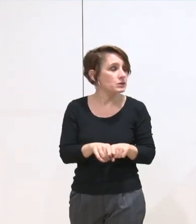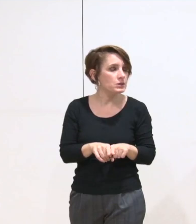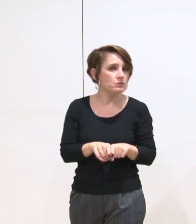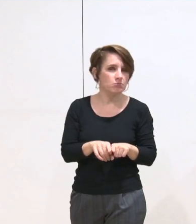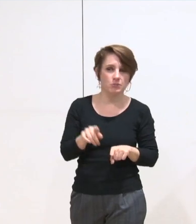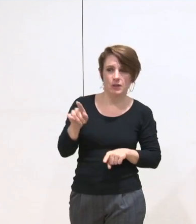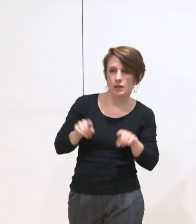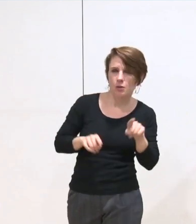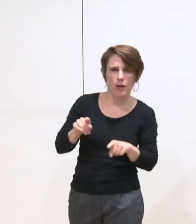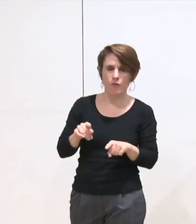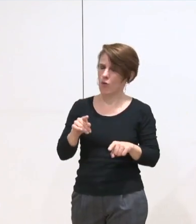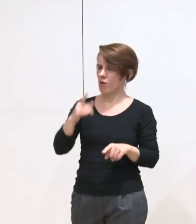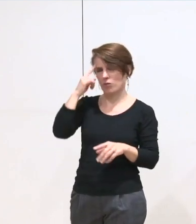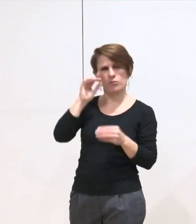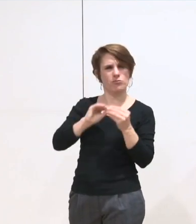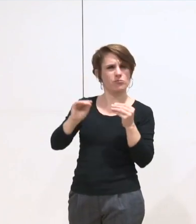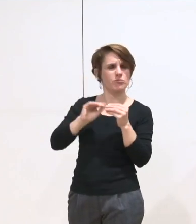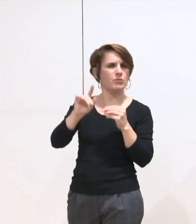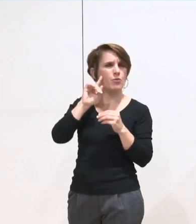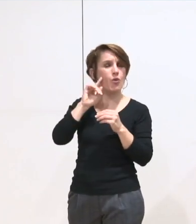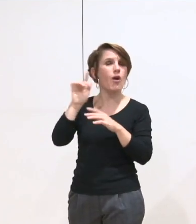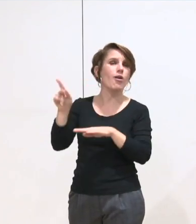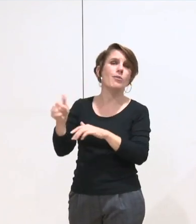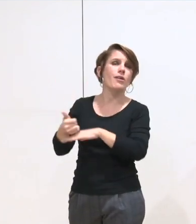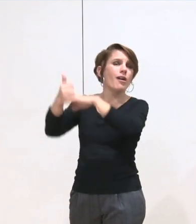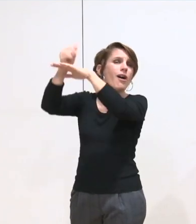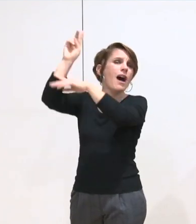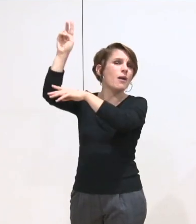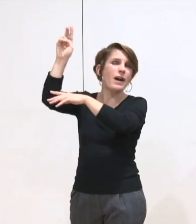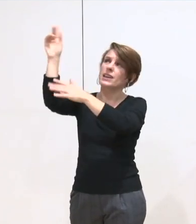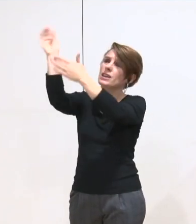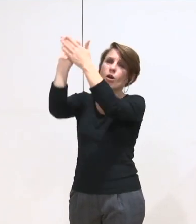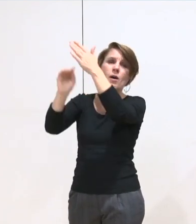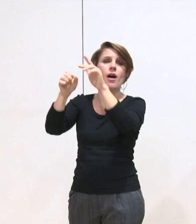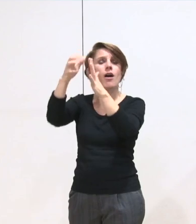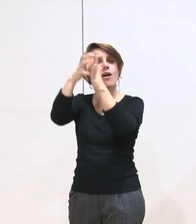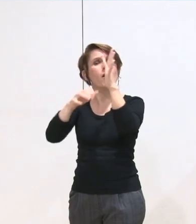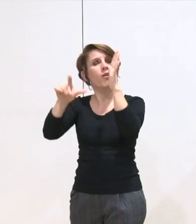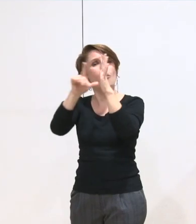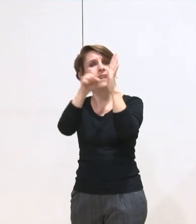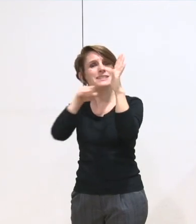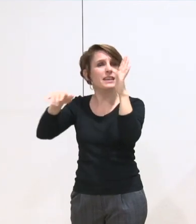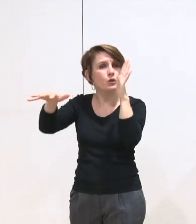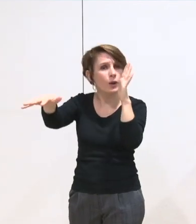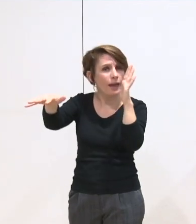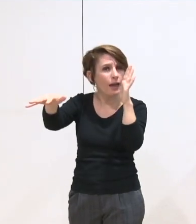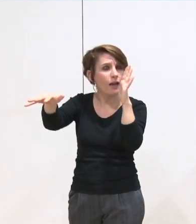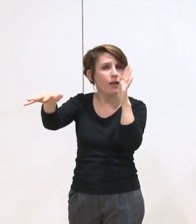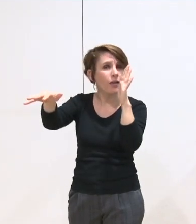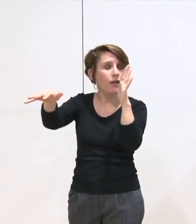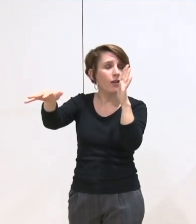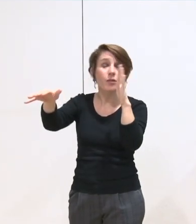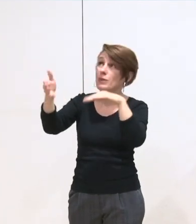quelques circulaires rédigés à Paris et qui finalement dans leur atterrissage concret ne sont pas